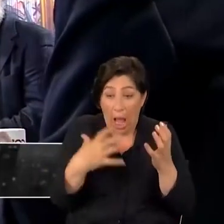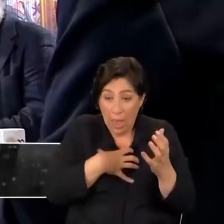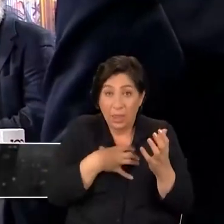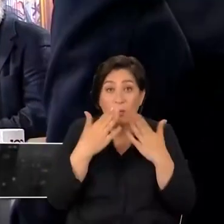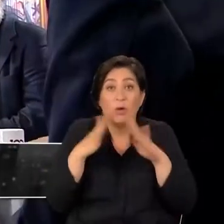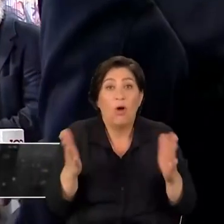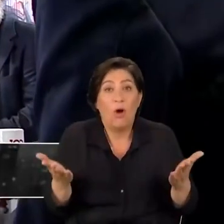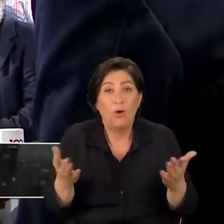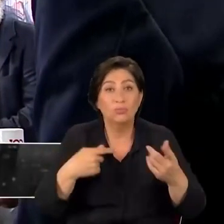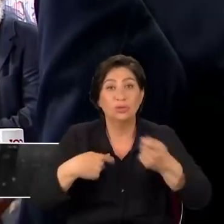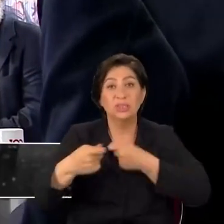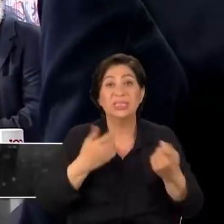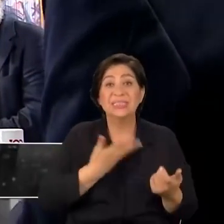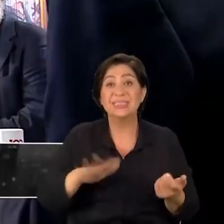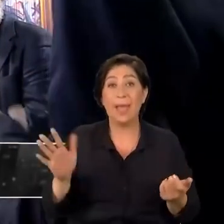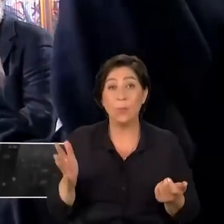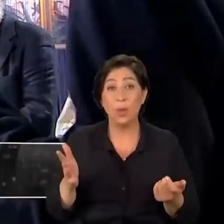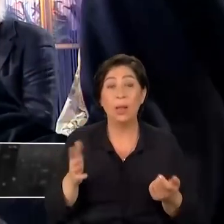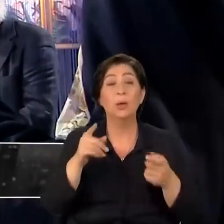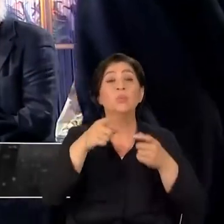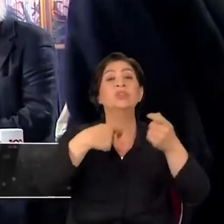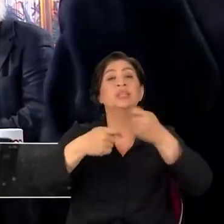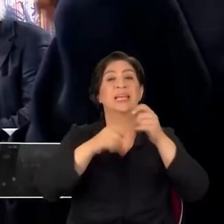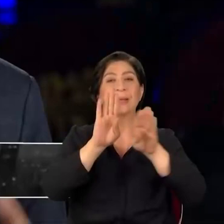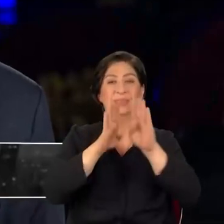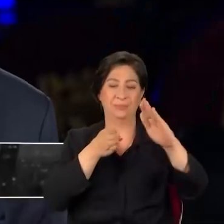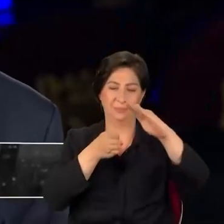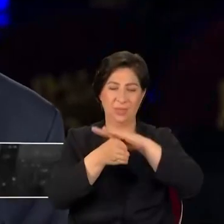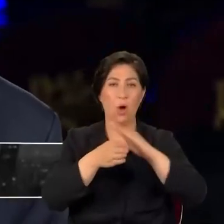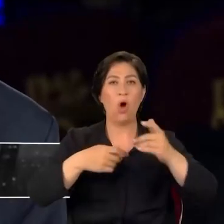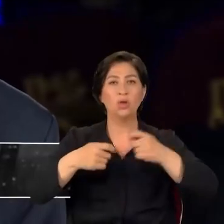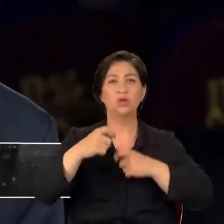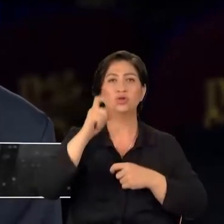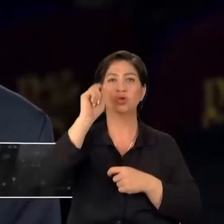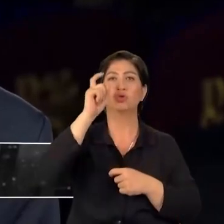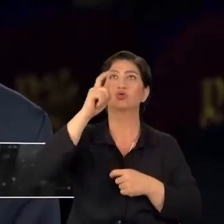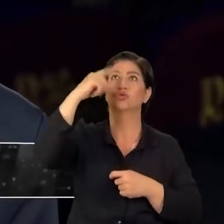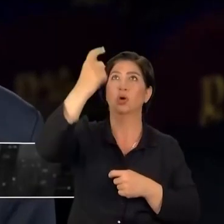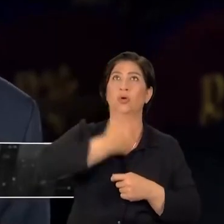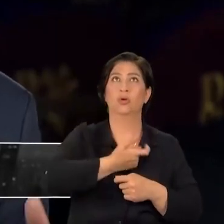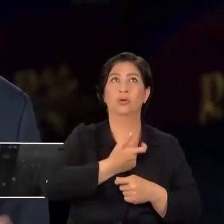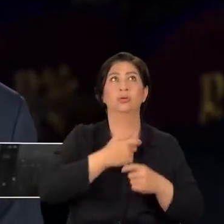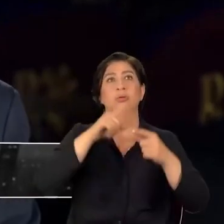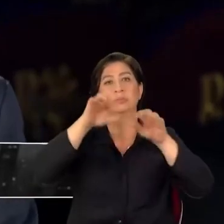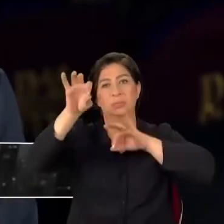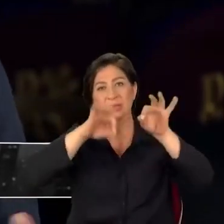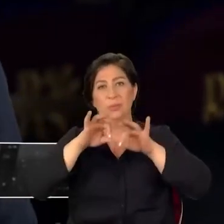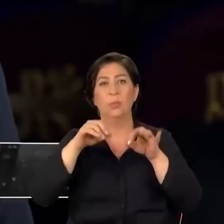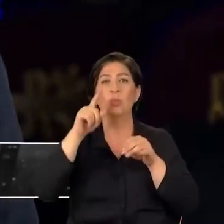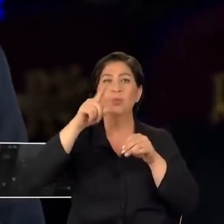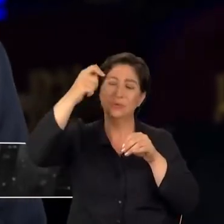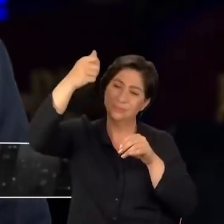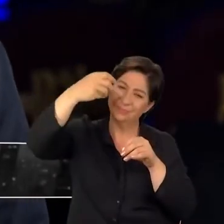yok. Bu şirketi sevmiyorlar. Şimdi şirketlerin kapısına girince holdinglerin var ya böyle 9. kat hukuk, 10. kat strateji. Bu